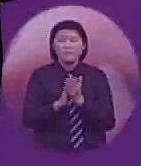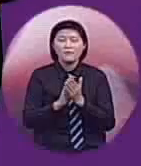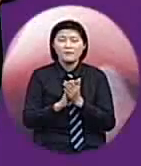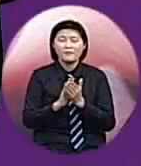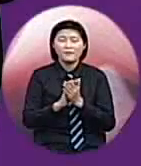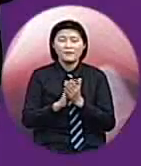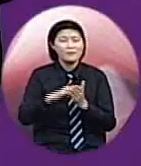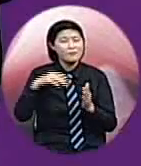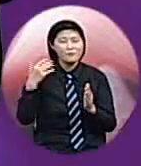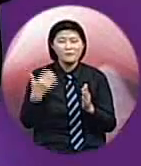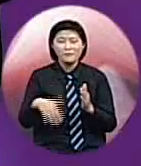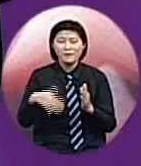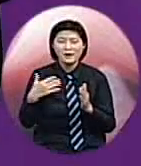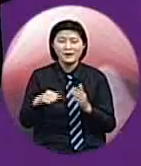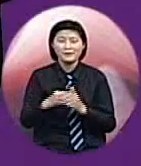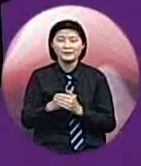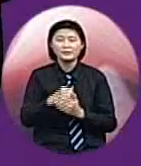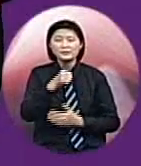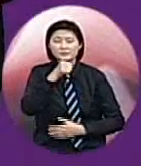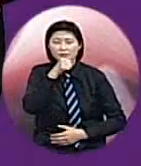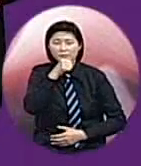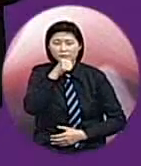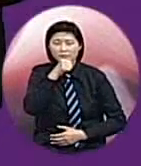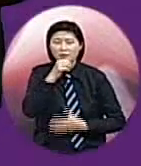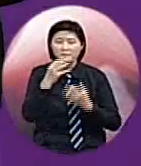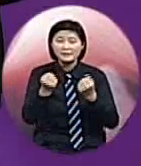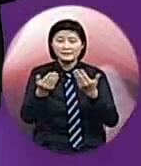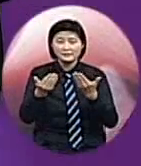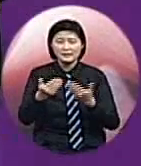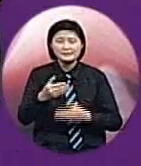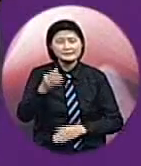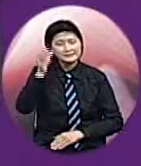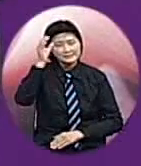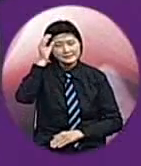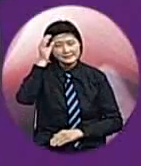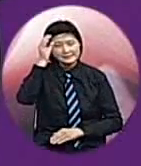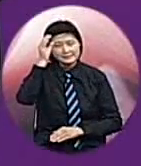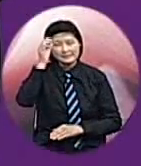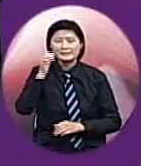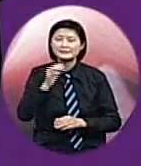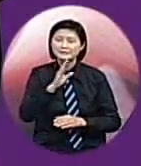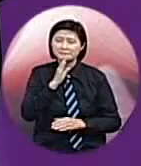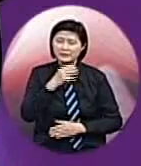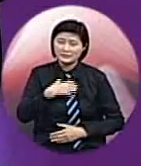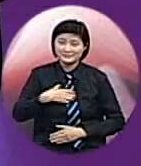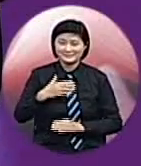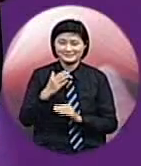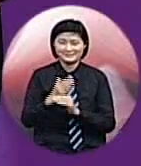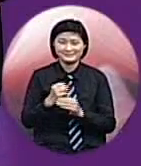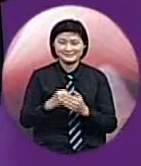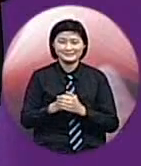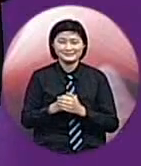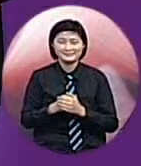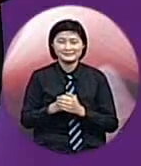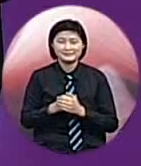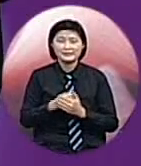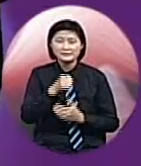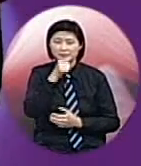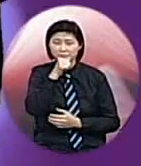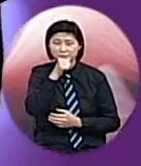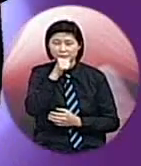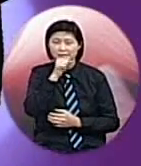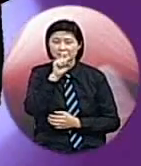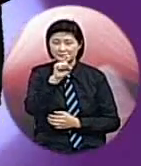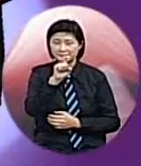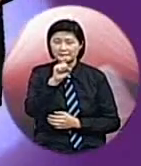아유. 와. 우리 아버님 점수가 얼마나 많이 나올까 지금 내가 심히 지금 걱정을 하고 있는데 점수 10점이 4개